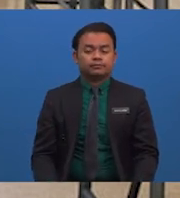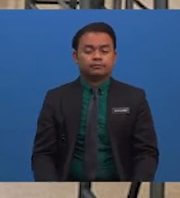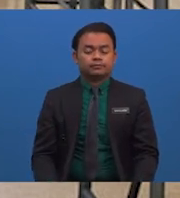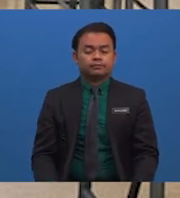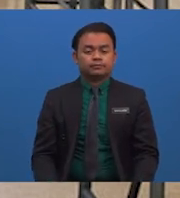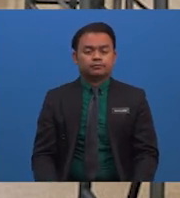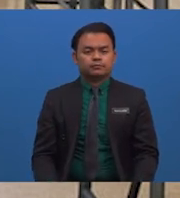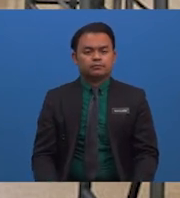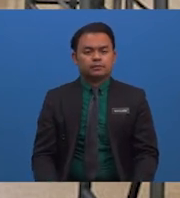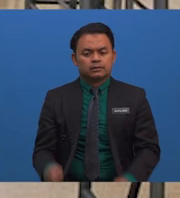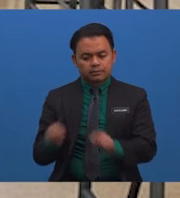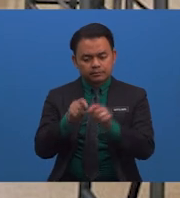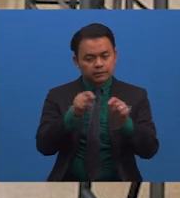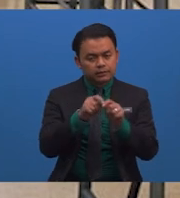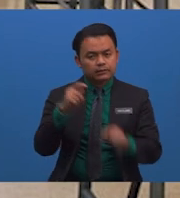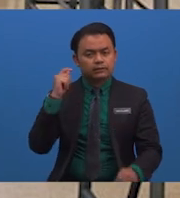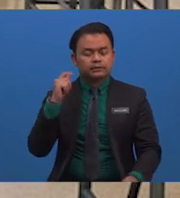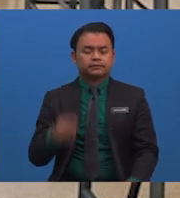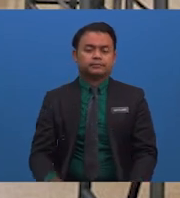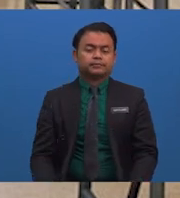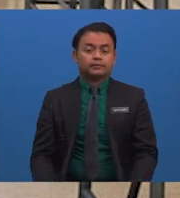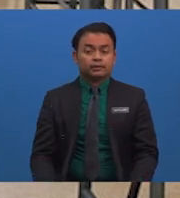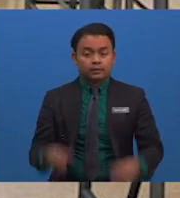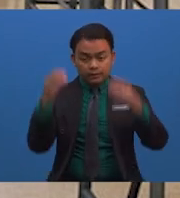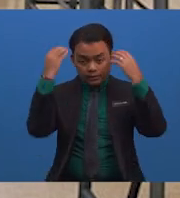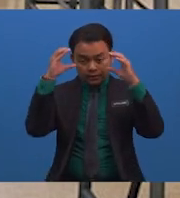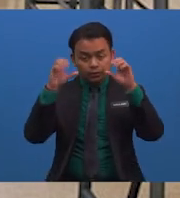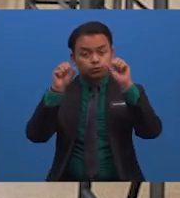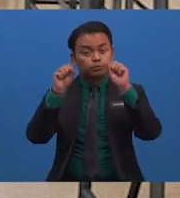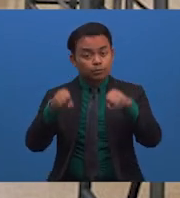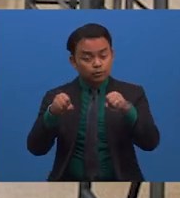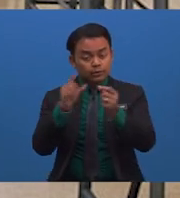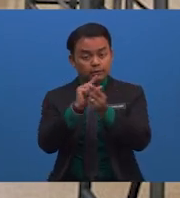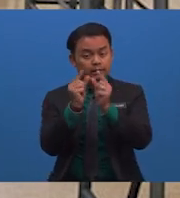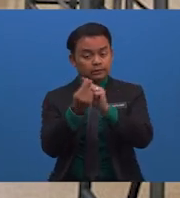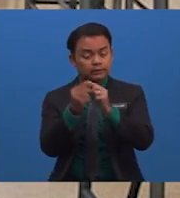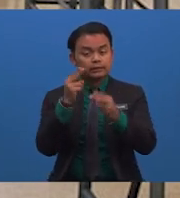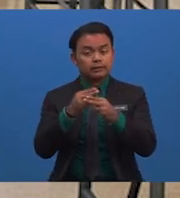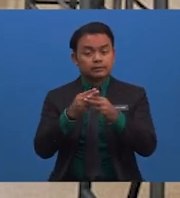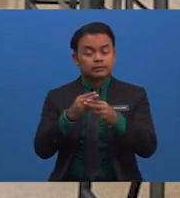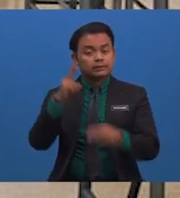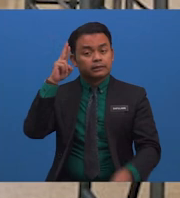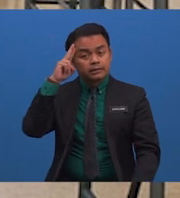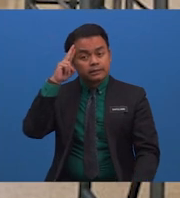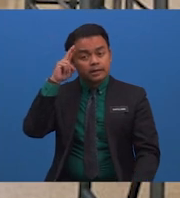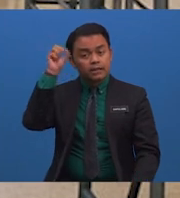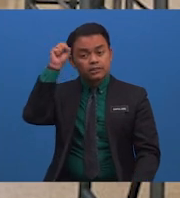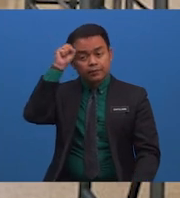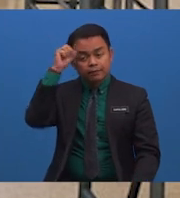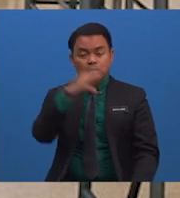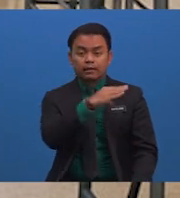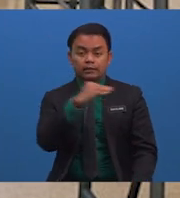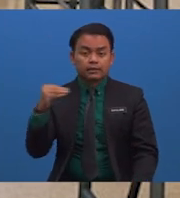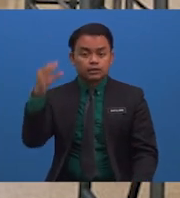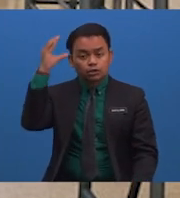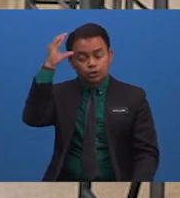cikgu seperti tadi. Cikgu boleh menggantikan nama Reza, Siva dan